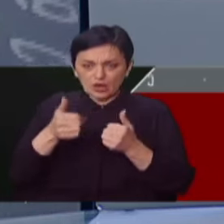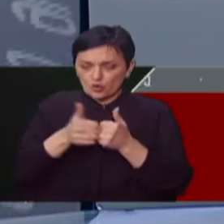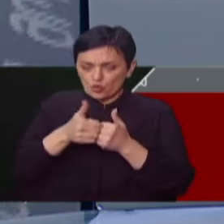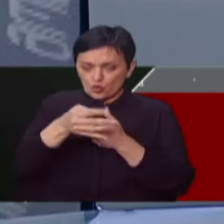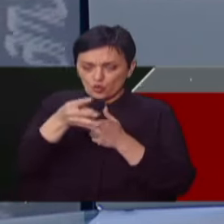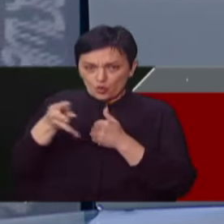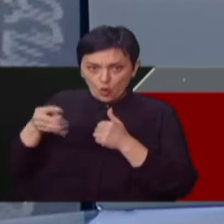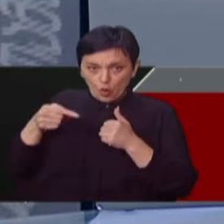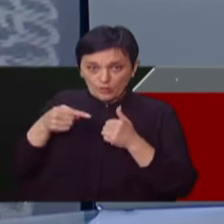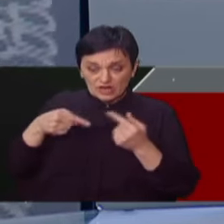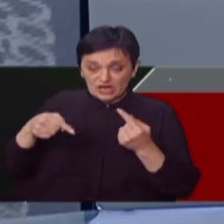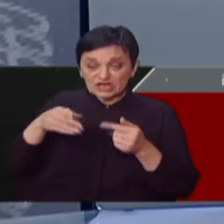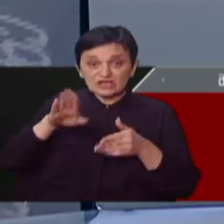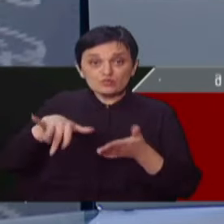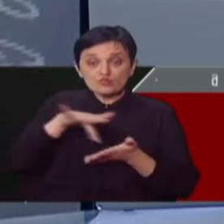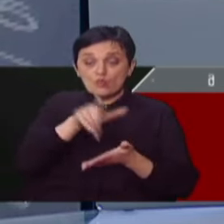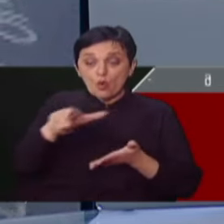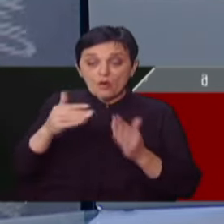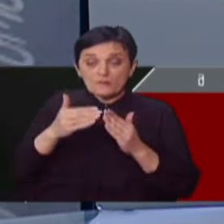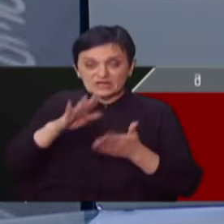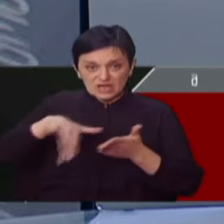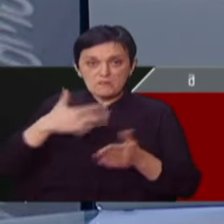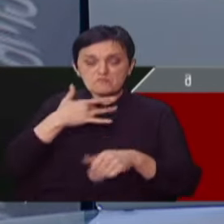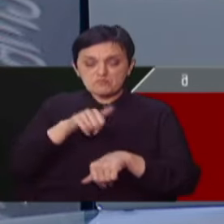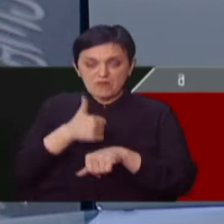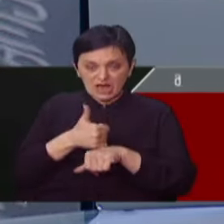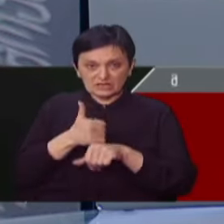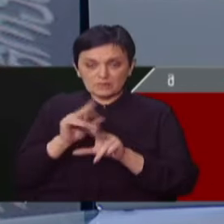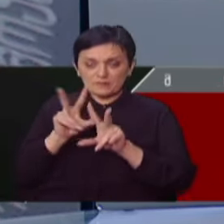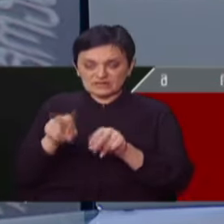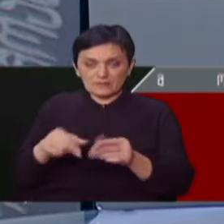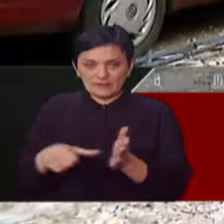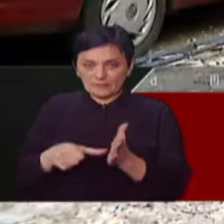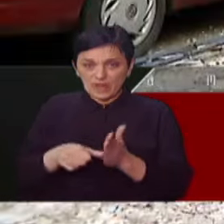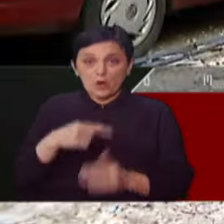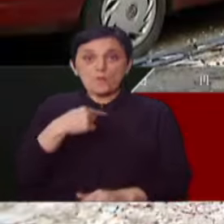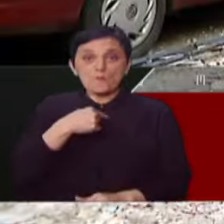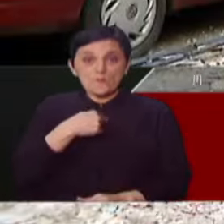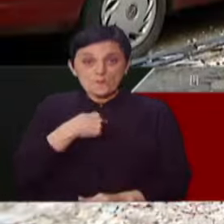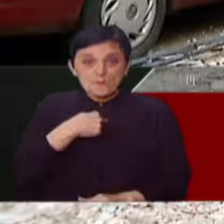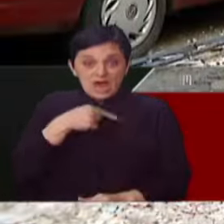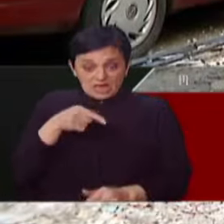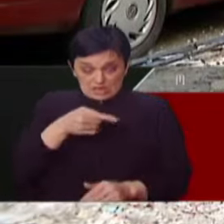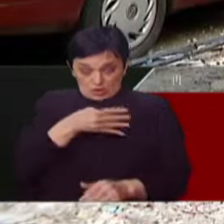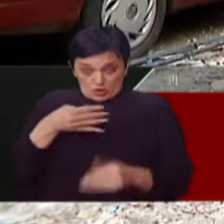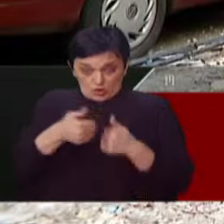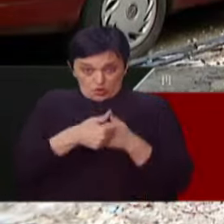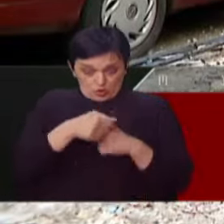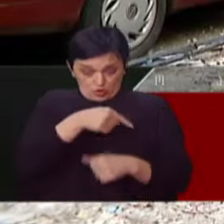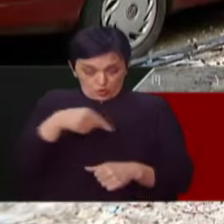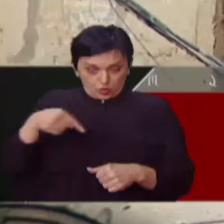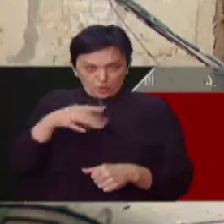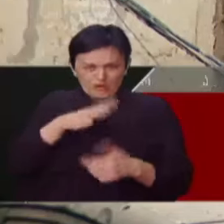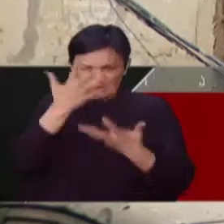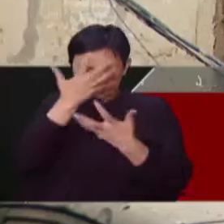corpusebiți, bine biscareșe dar channel mocala caps, Maria Dahmare Baspirteba. Mi acveți în corpus și psihorop, da, hlub,